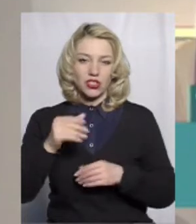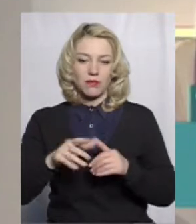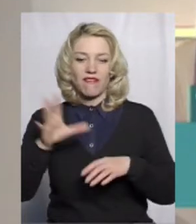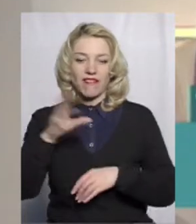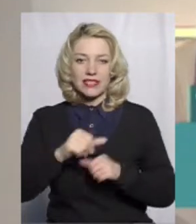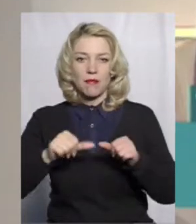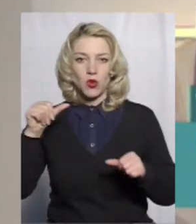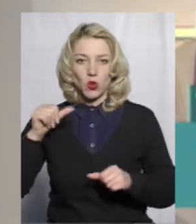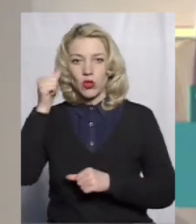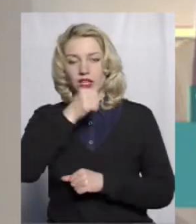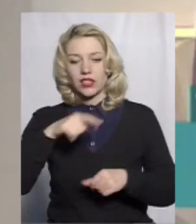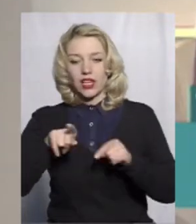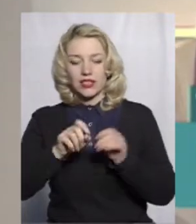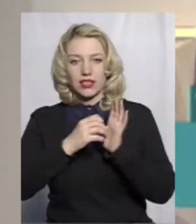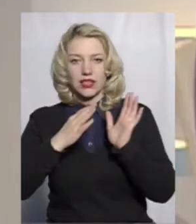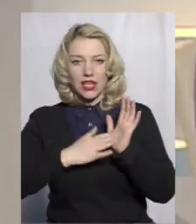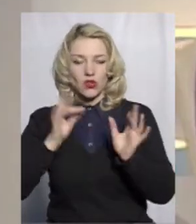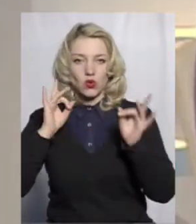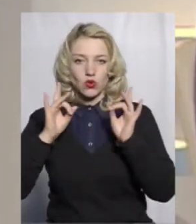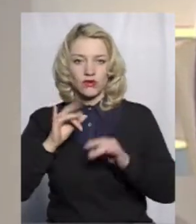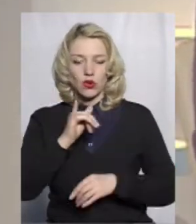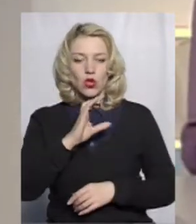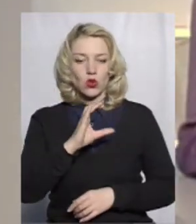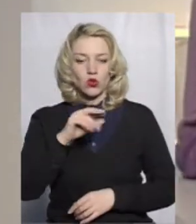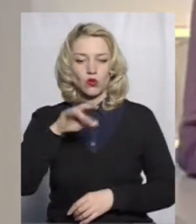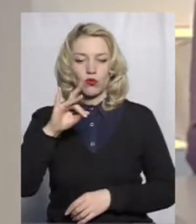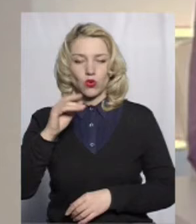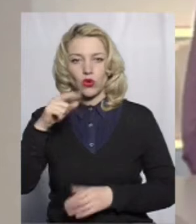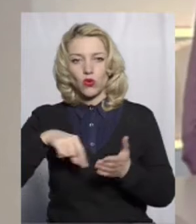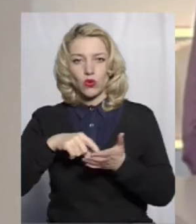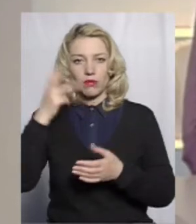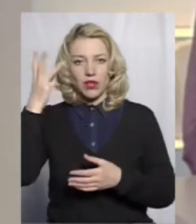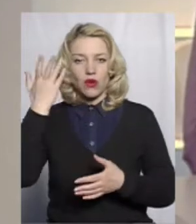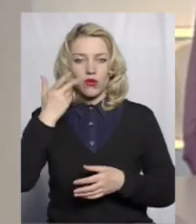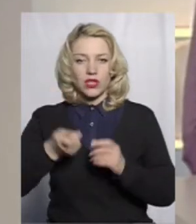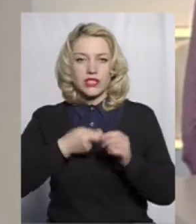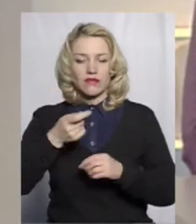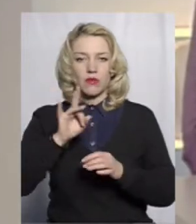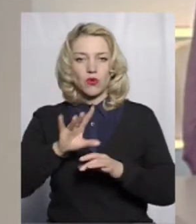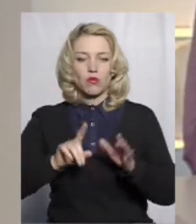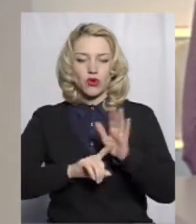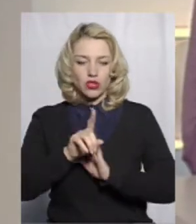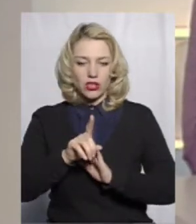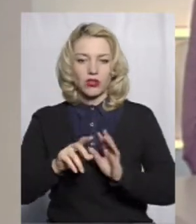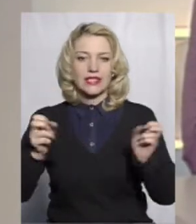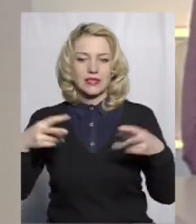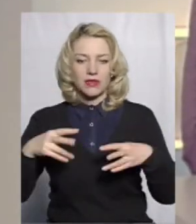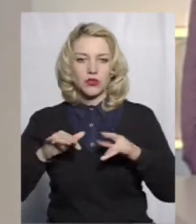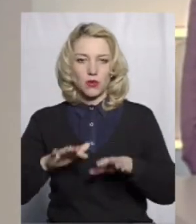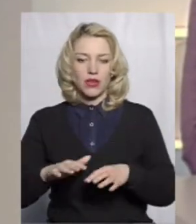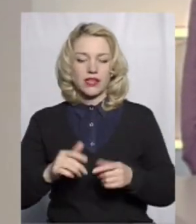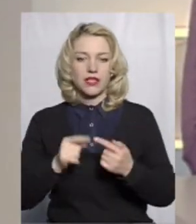минулий рік. Такі дані озвучила Уляна Супрун у Хмельницькому, коли заявляла про початок спецоперації проти кору. Це